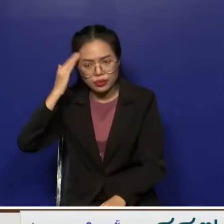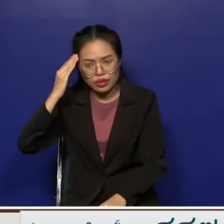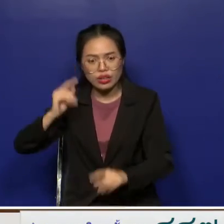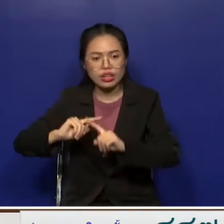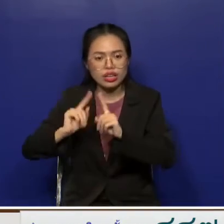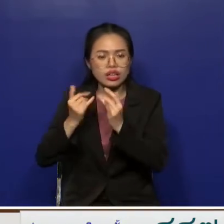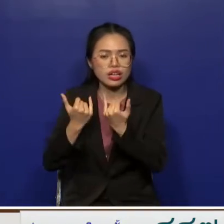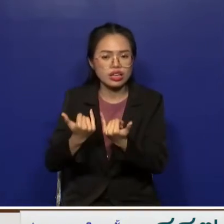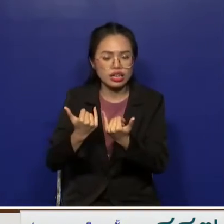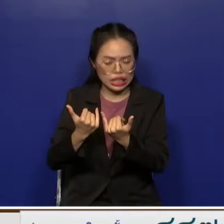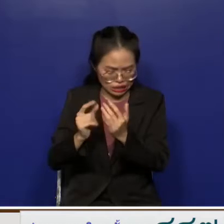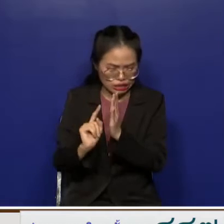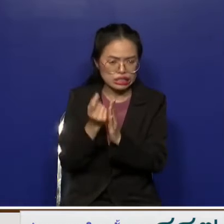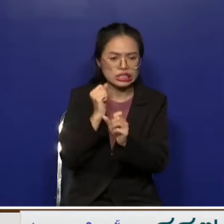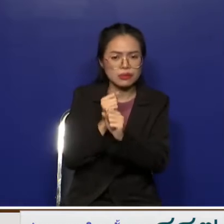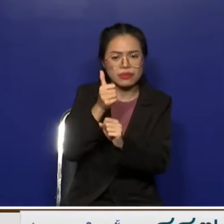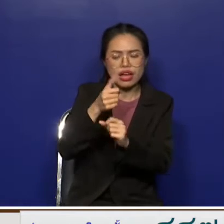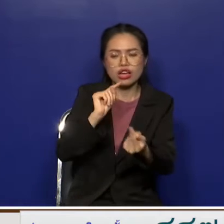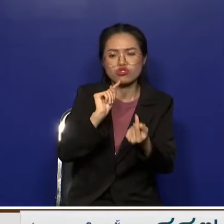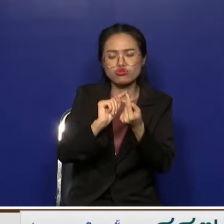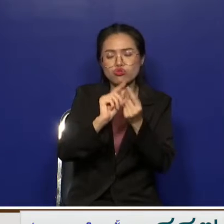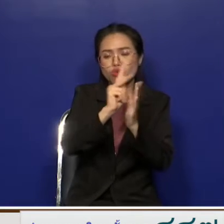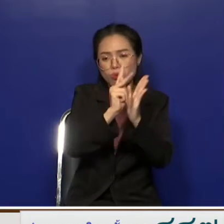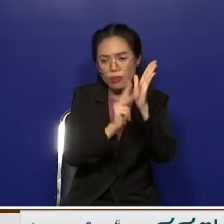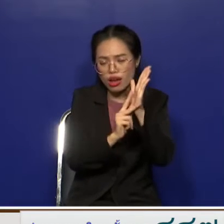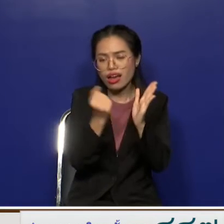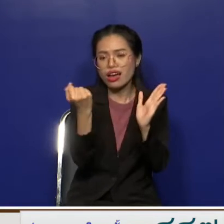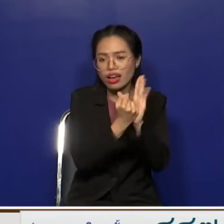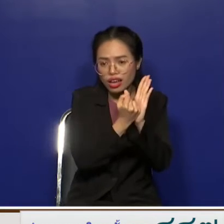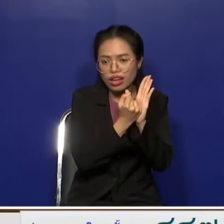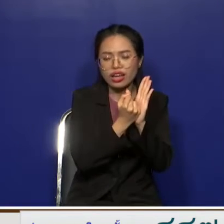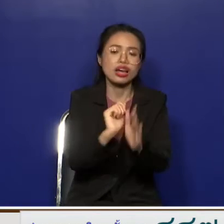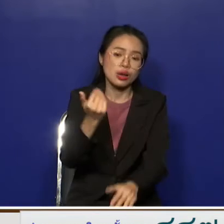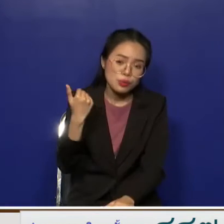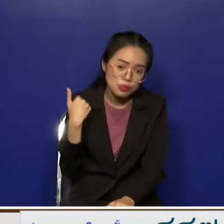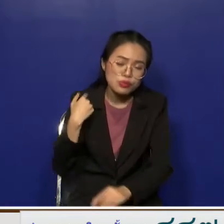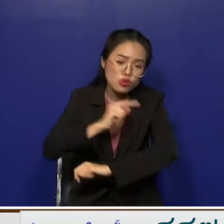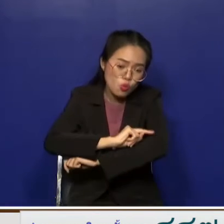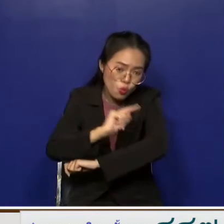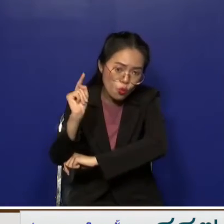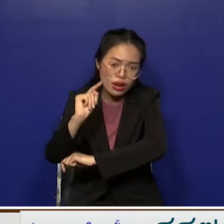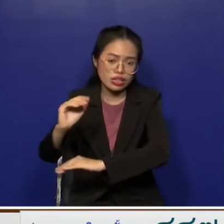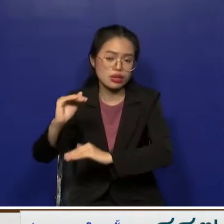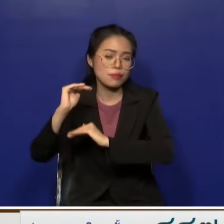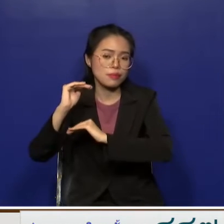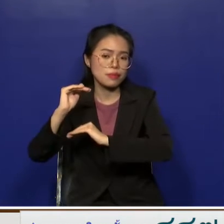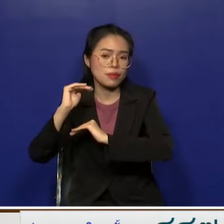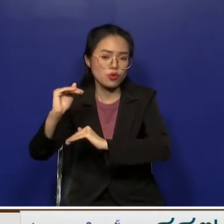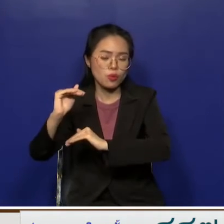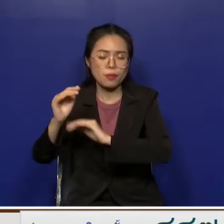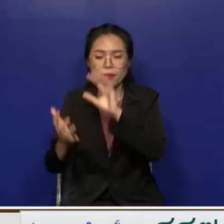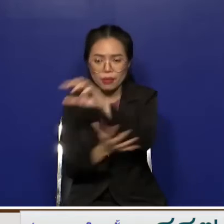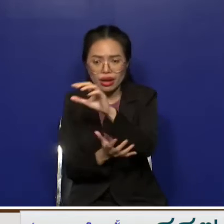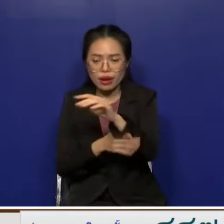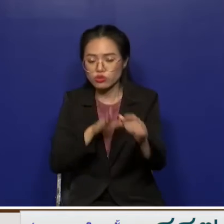ไขหนึ่งที่สามารถลงไปได้คือการตรากฎหมายและมันมีวันที่บังคับใช้เมื่อตรา